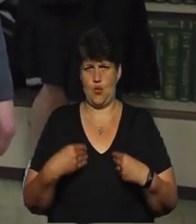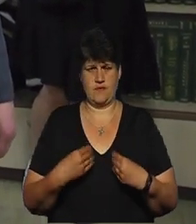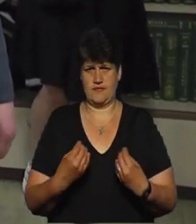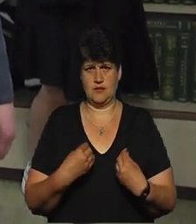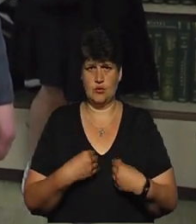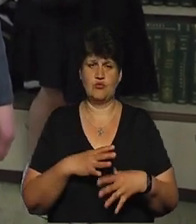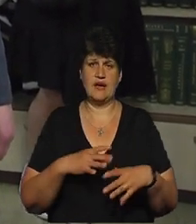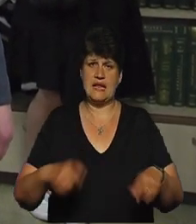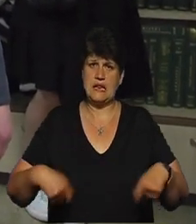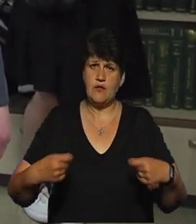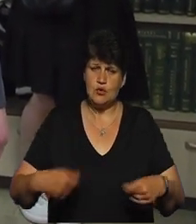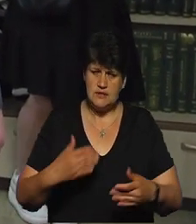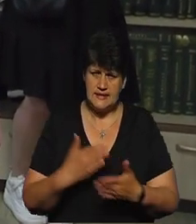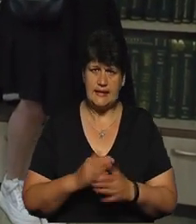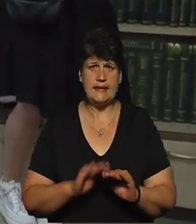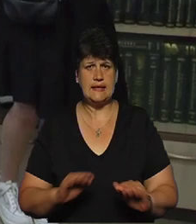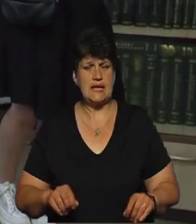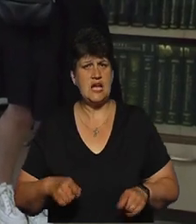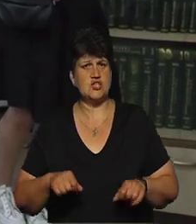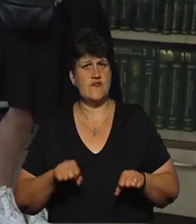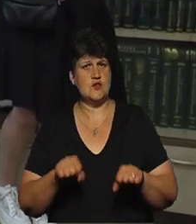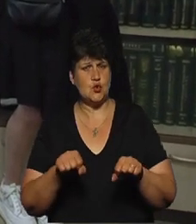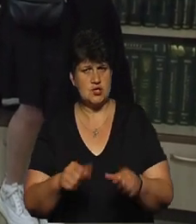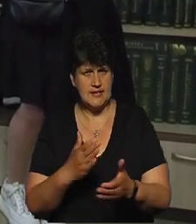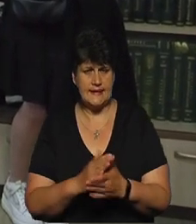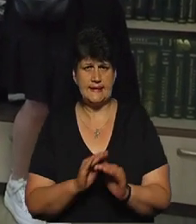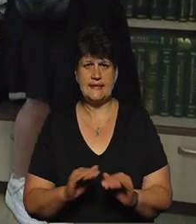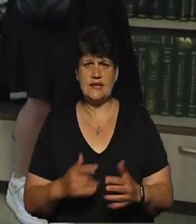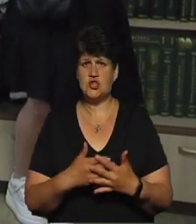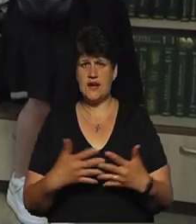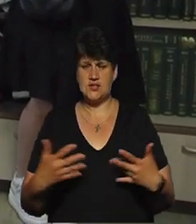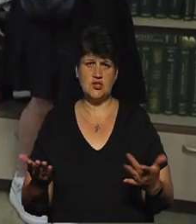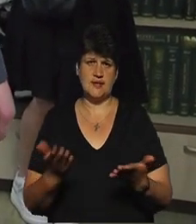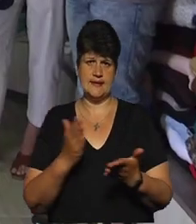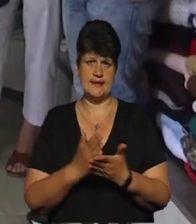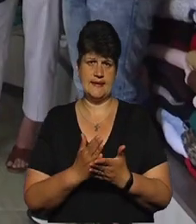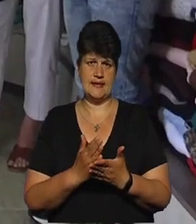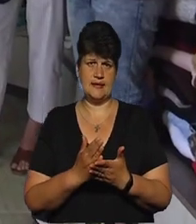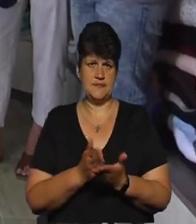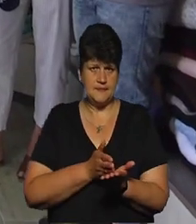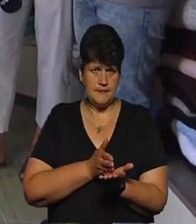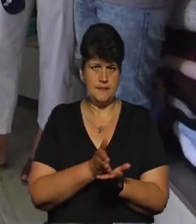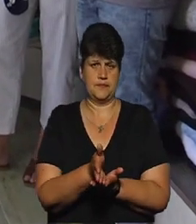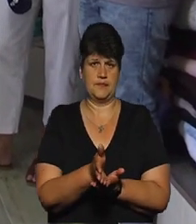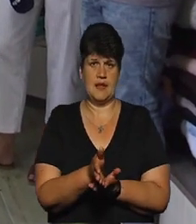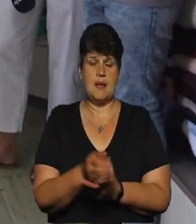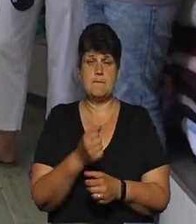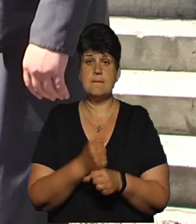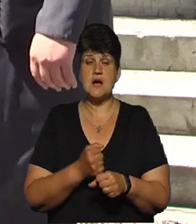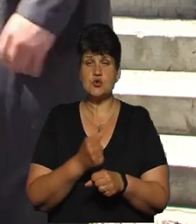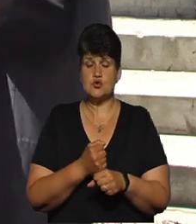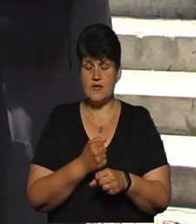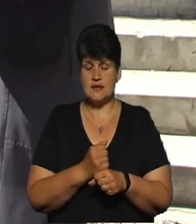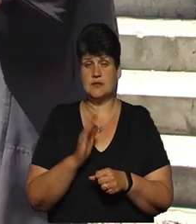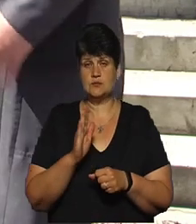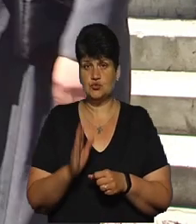інвалідні возики, і дитячі возики, і є такі дитячі речі, які йдуть якби ціленаправлено. Працюватиме благодійний хаб для переселенців